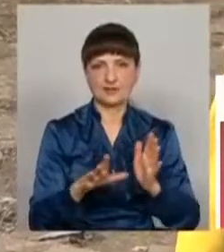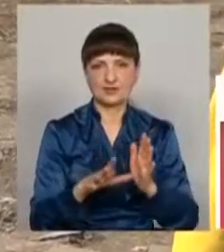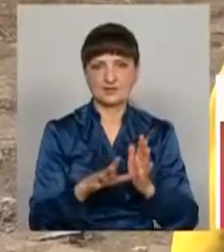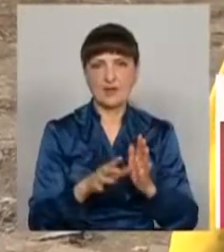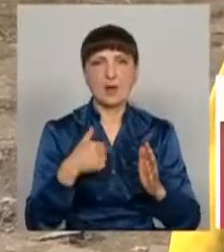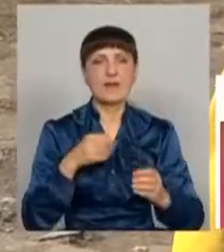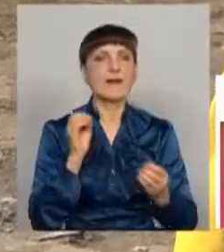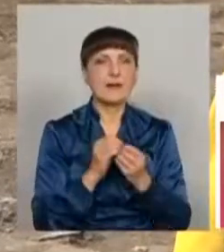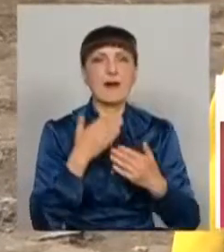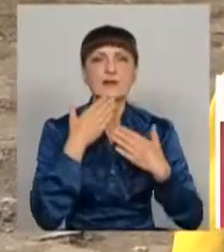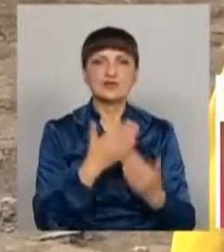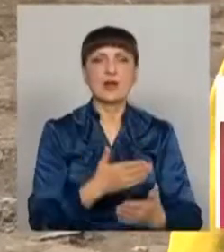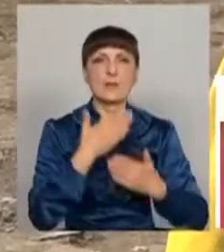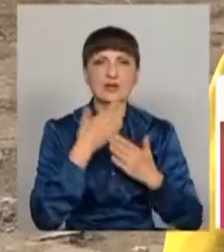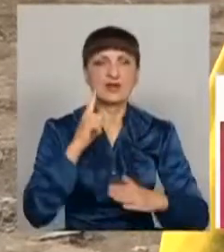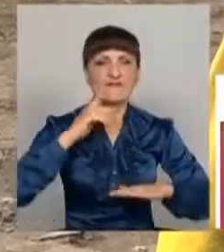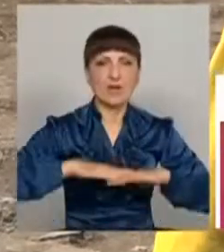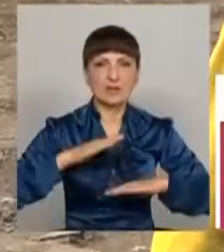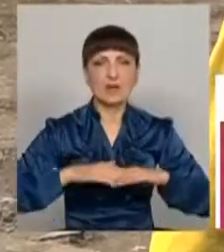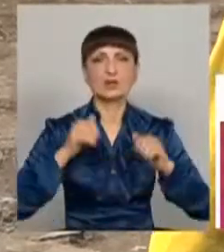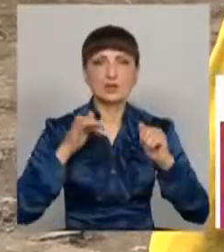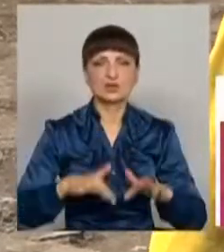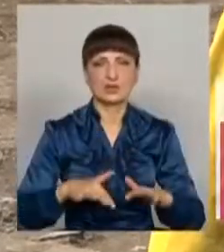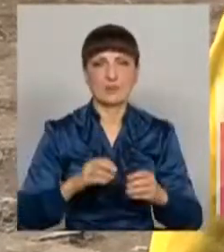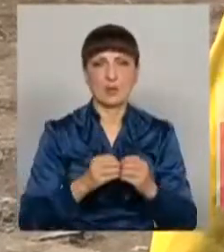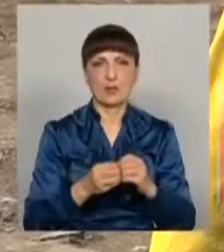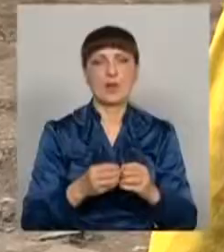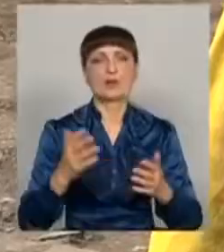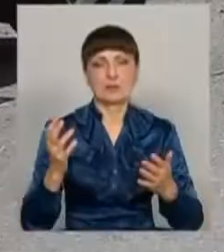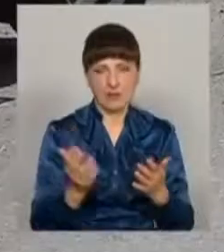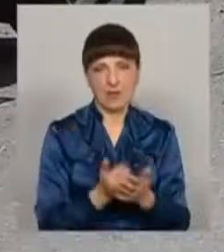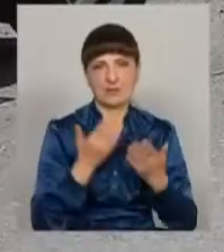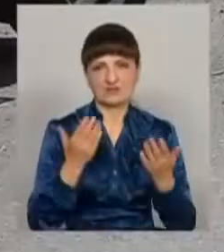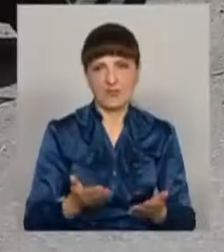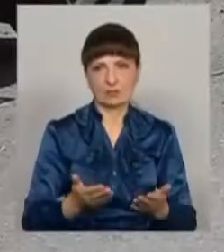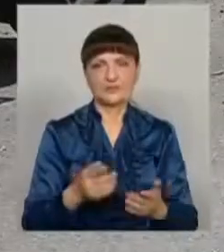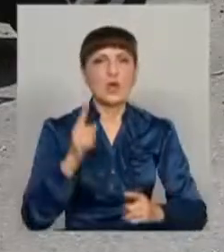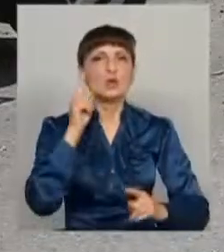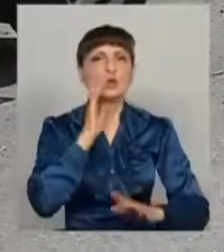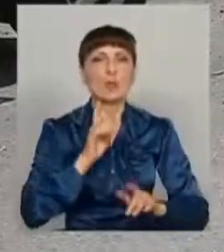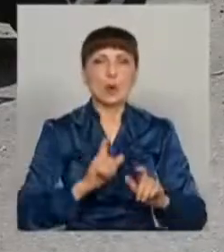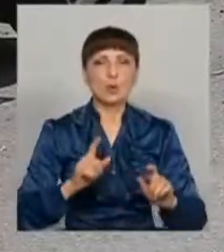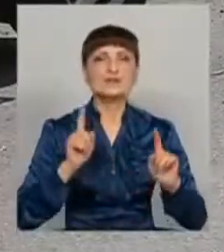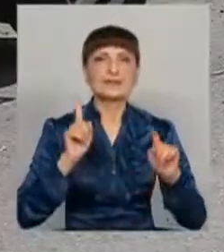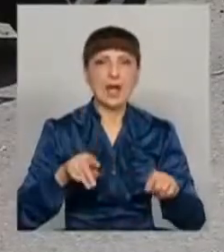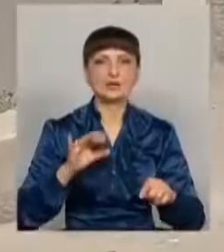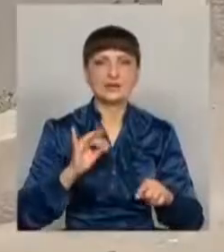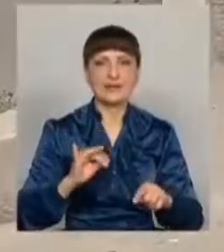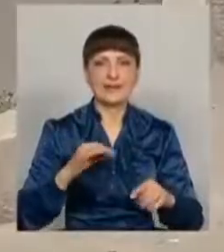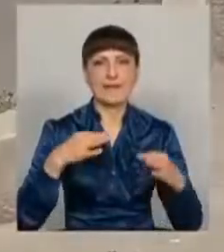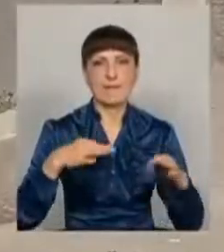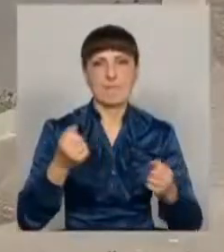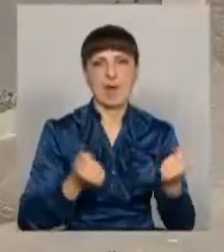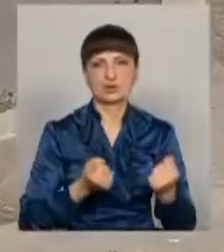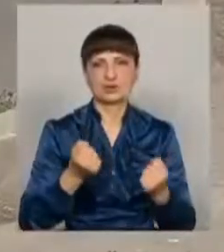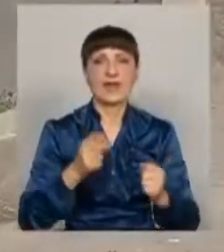Мы неоднократно обращались в наш акимат решить вопрос. Наконец, нам помогли. Неудобства жителям района доставляли и автолюбители.